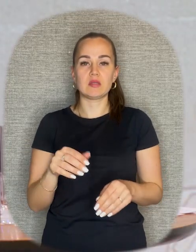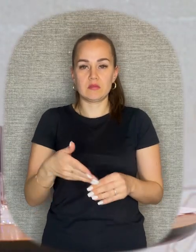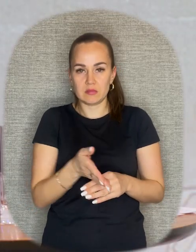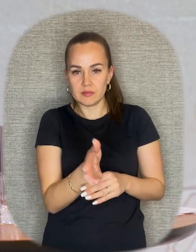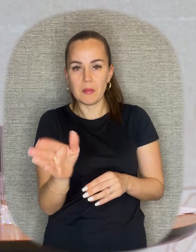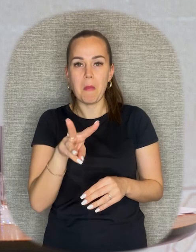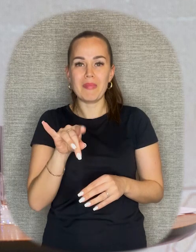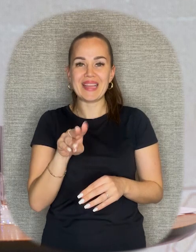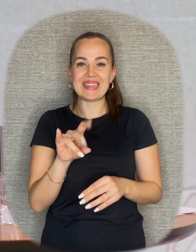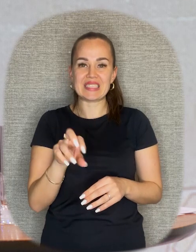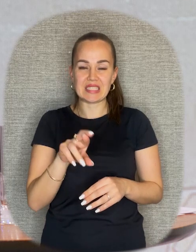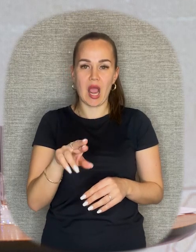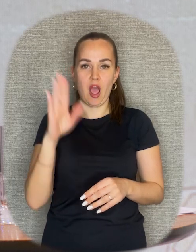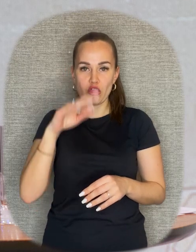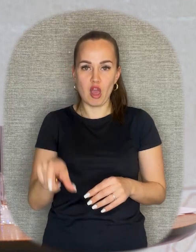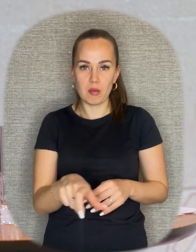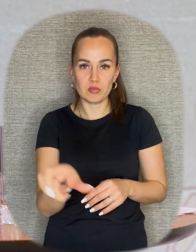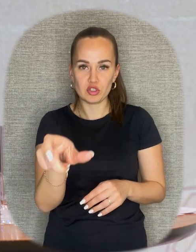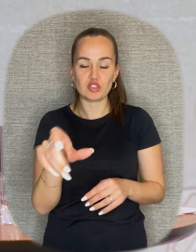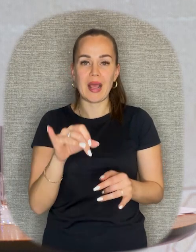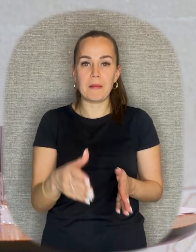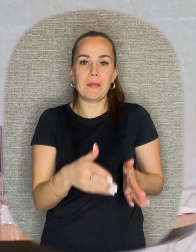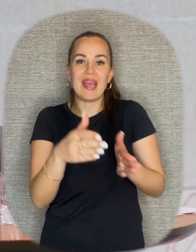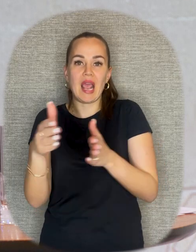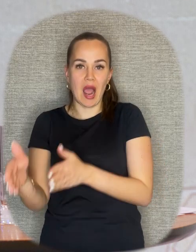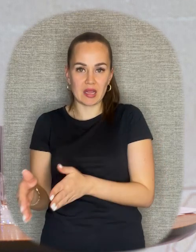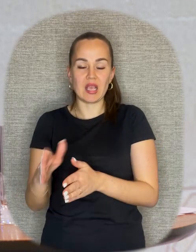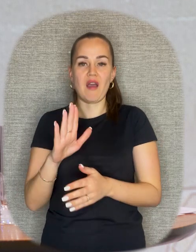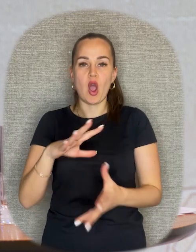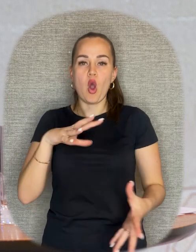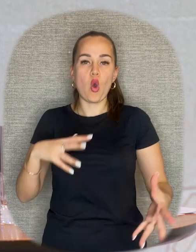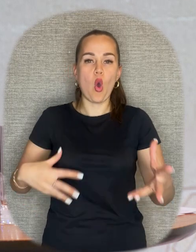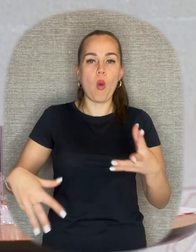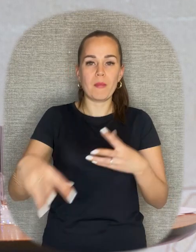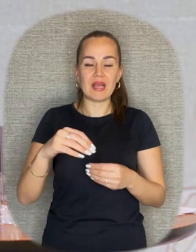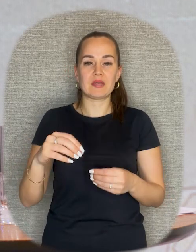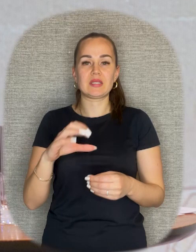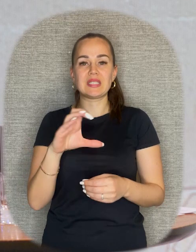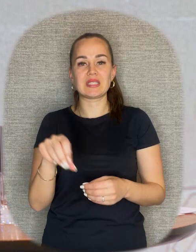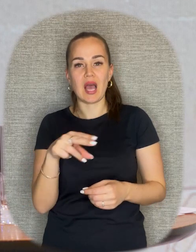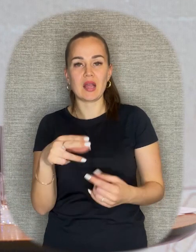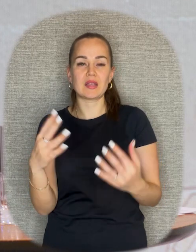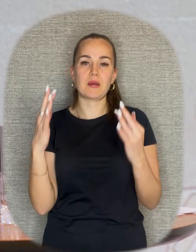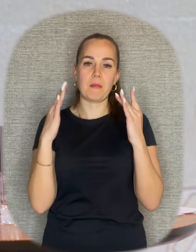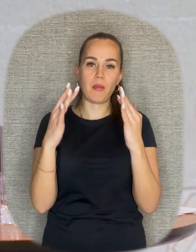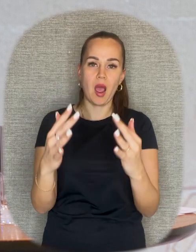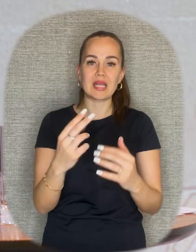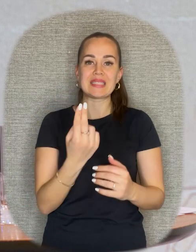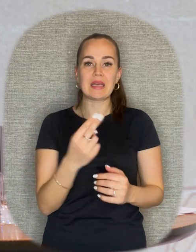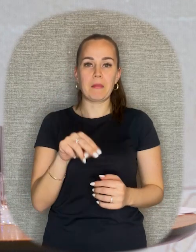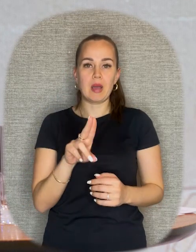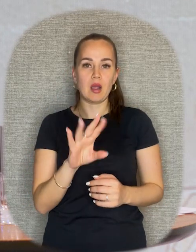Кронверк и практически Выходя сливаясь в дальнейшем вот с Выходя на Мытнинской набережную